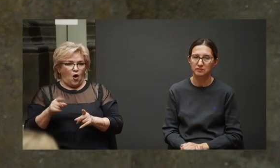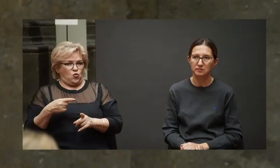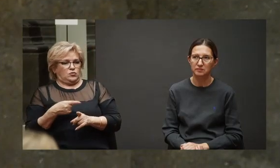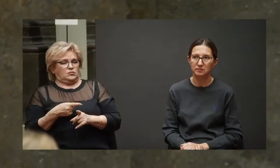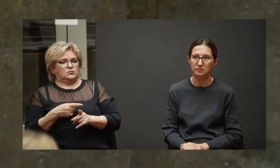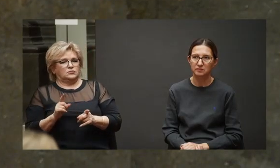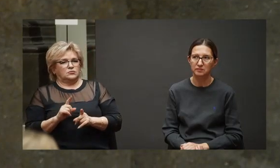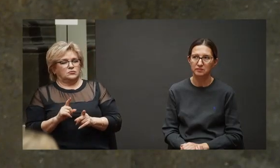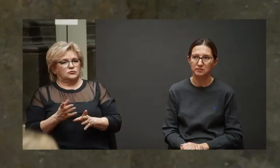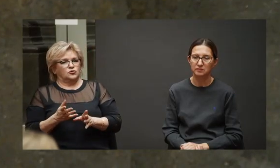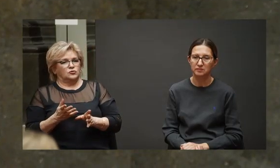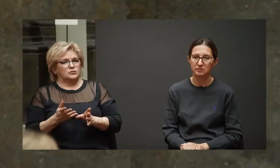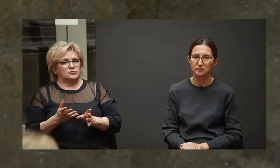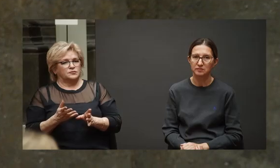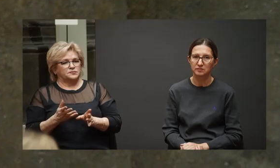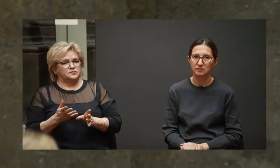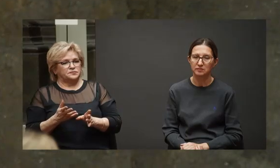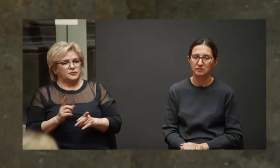так